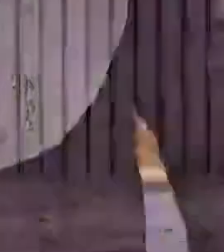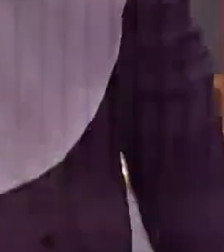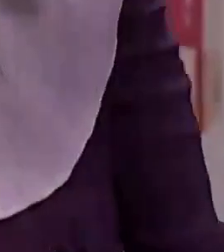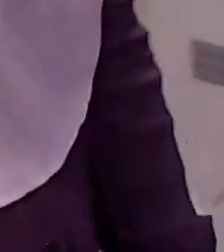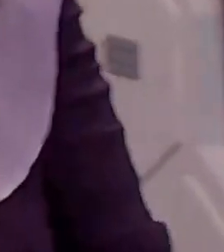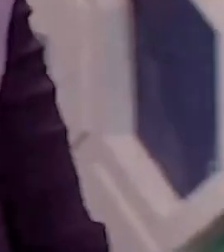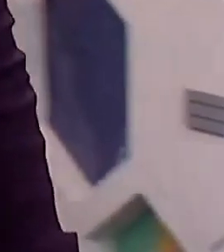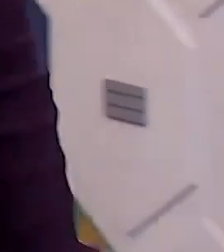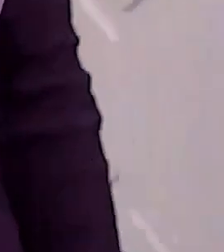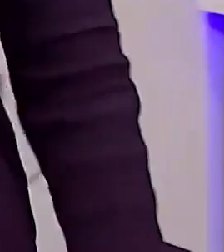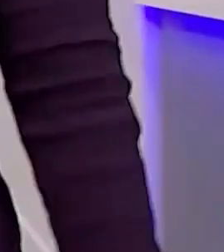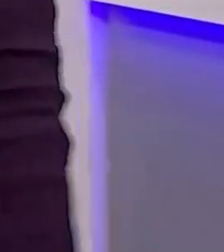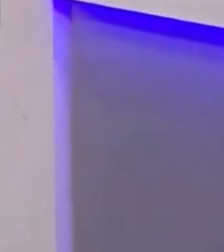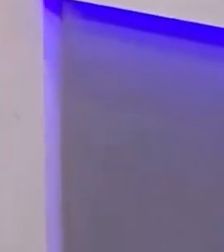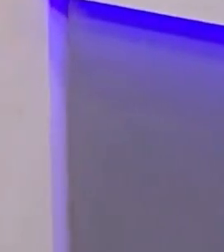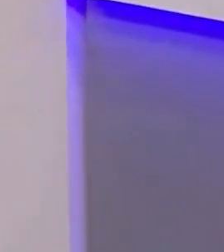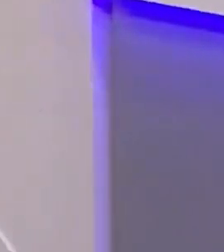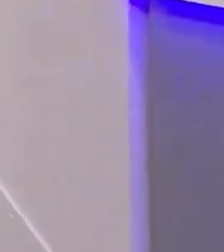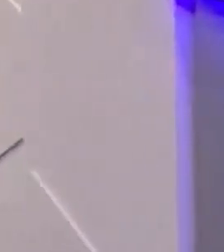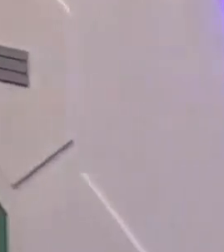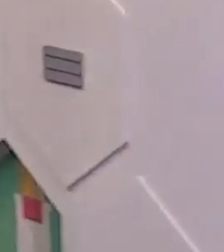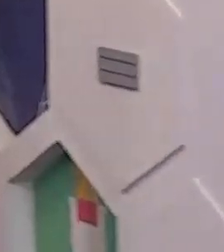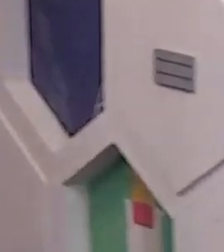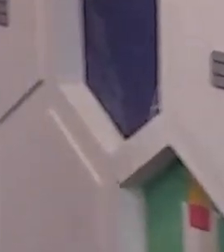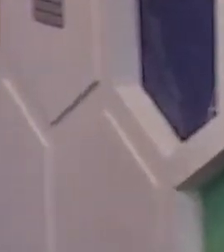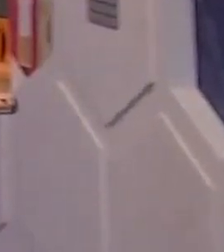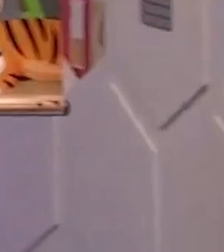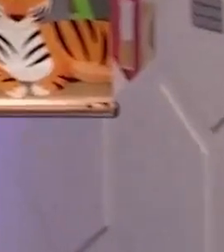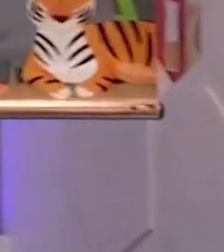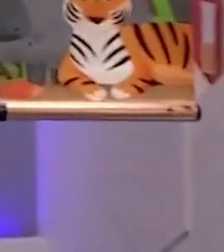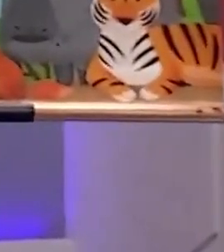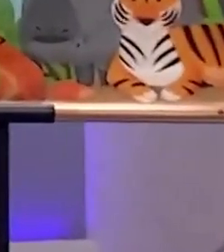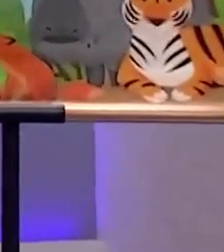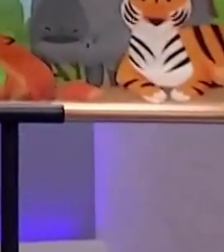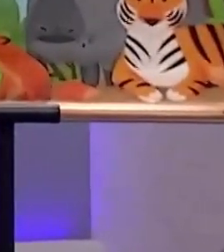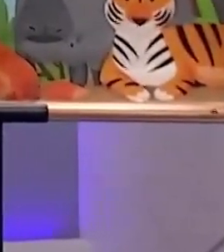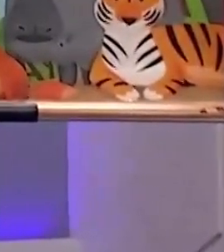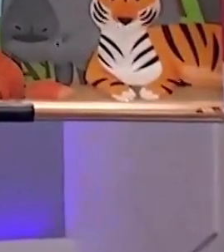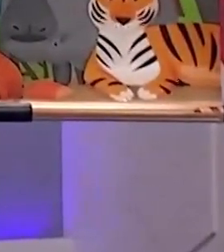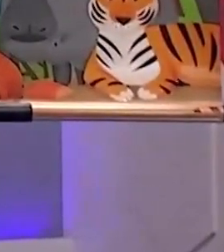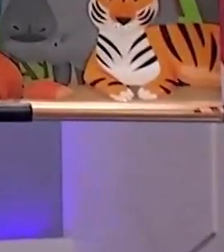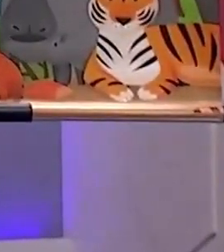namanya tunggu janji pukul 8 sekarang udah pukul 08.30